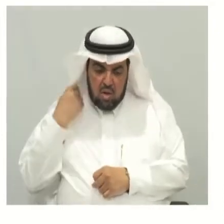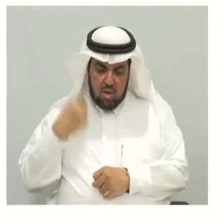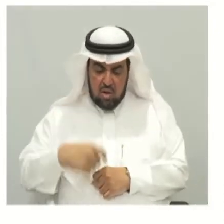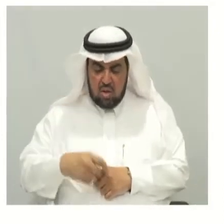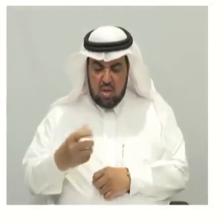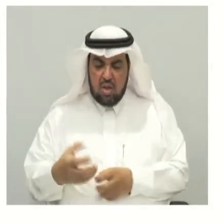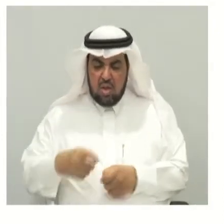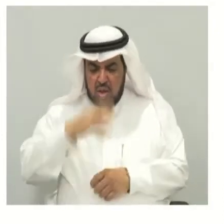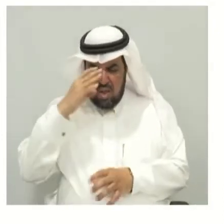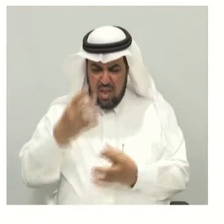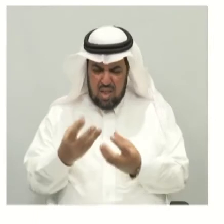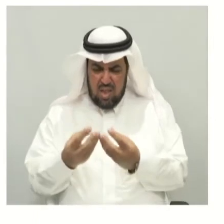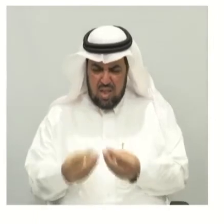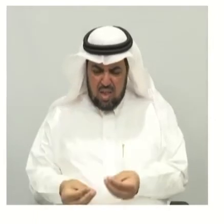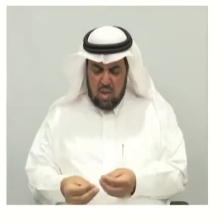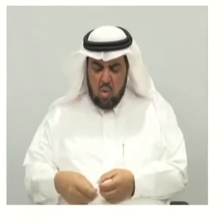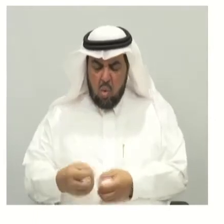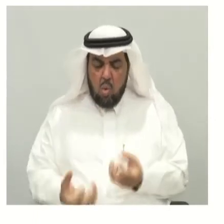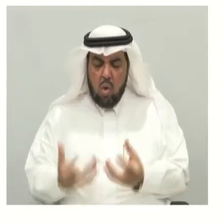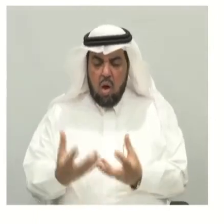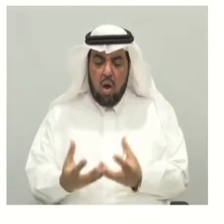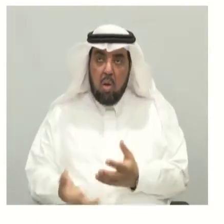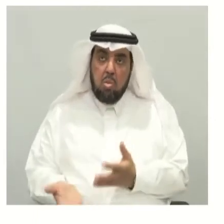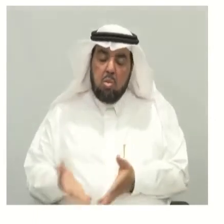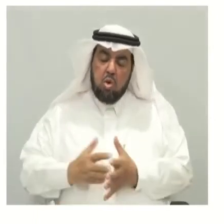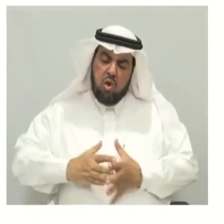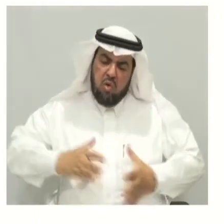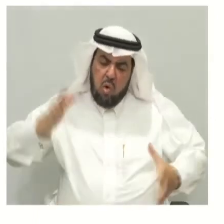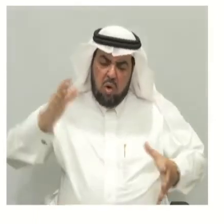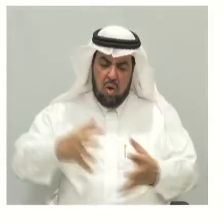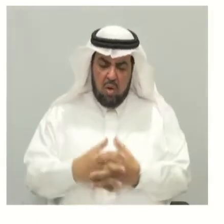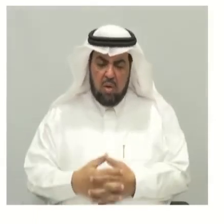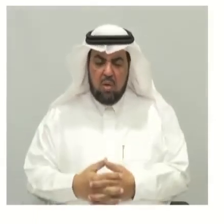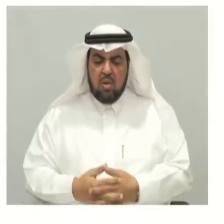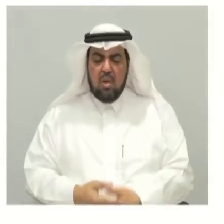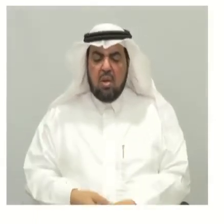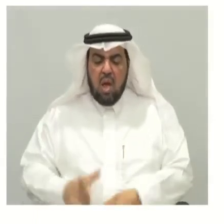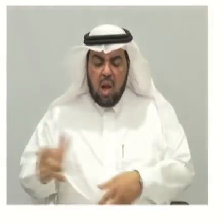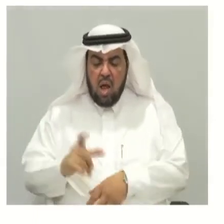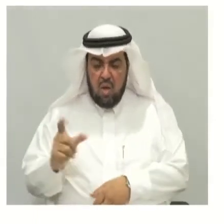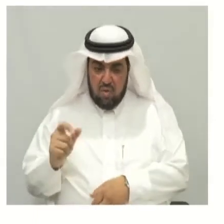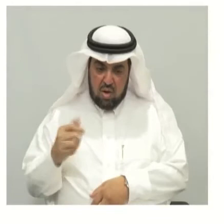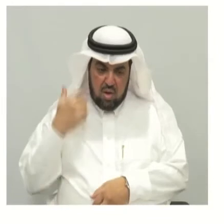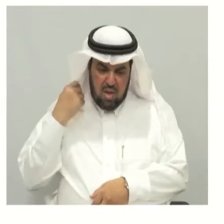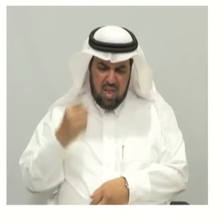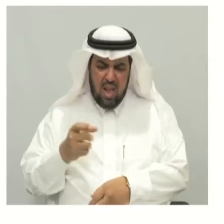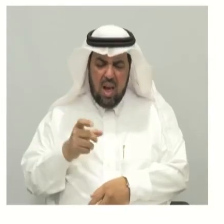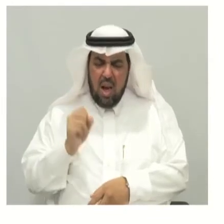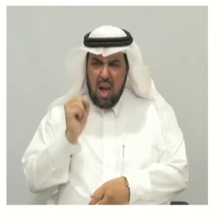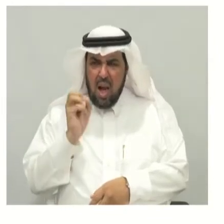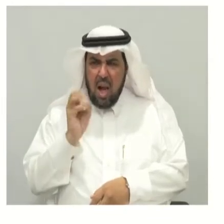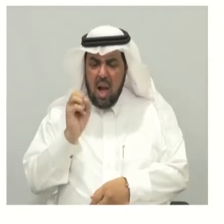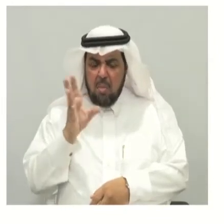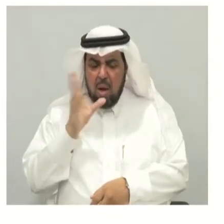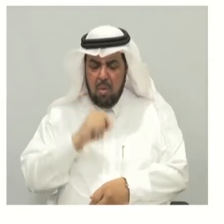درجة انصهار وغليان مرتفعة بصورة عامة. اللافلز ليس له لمعان. نعطي